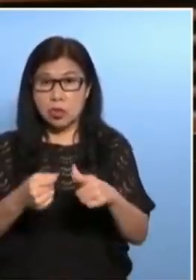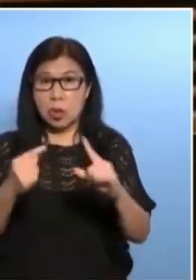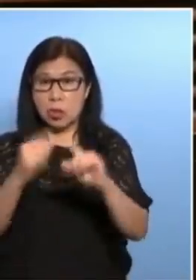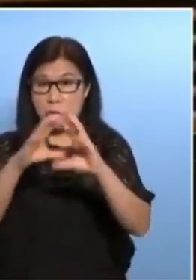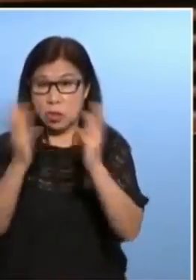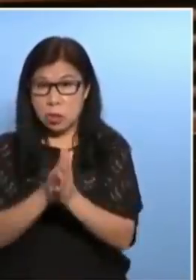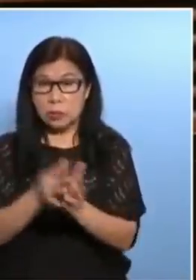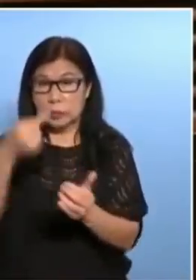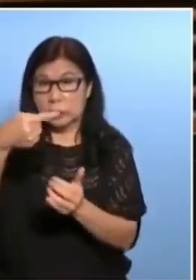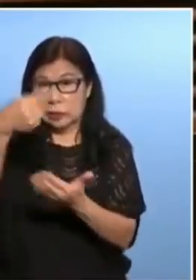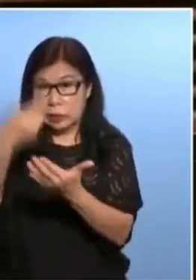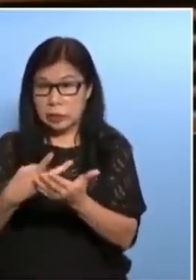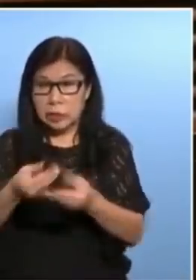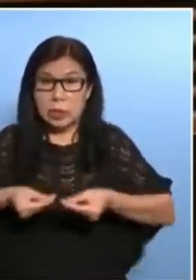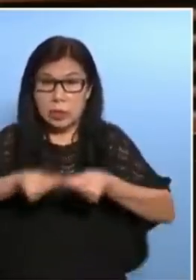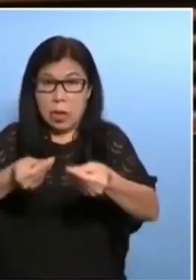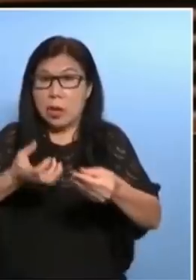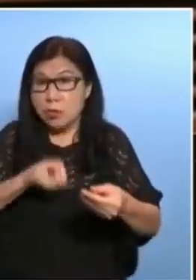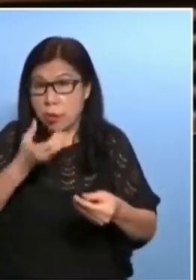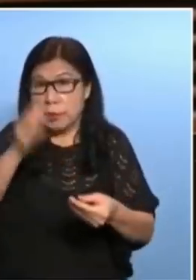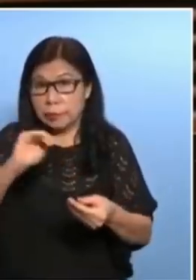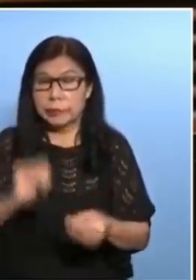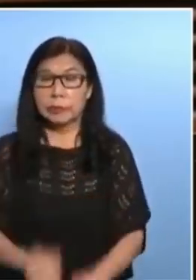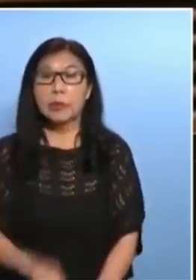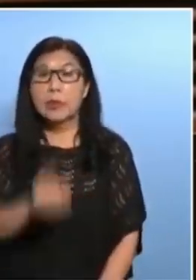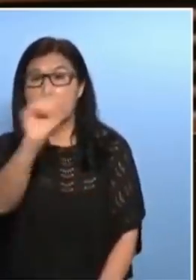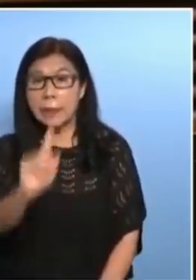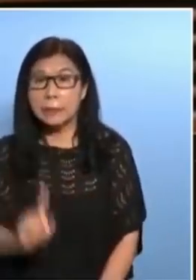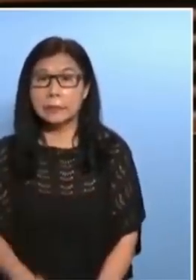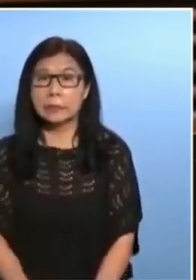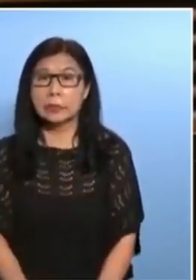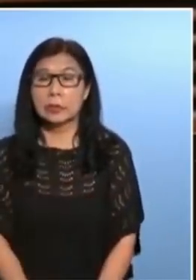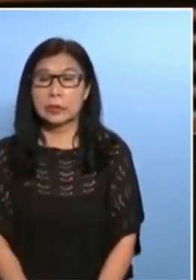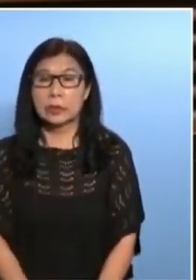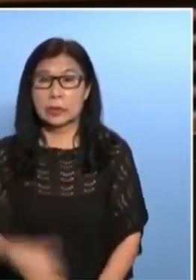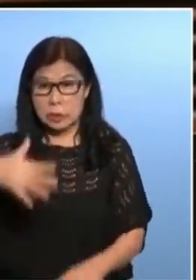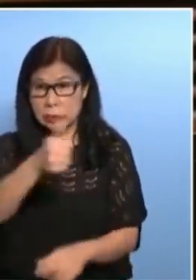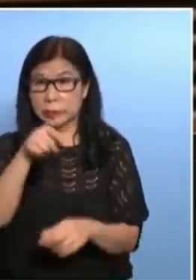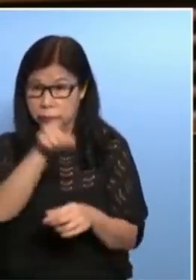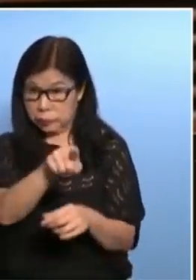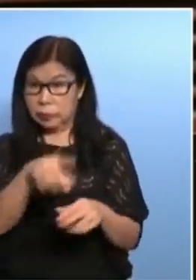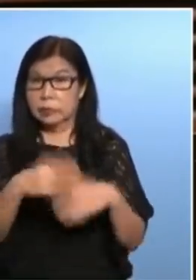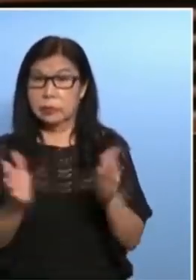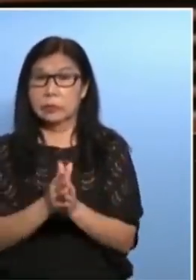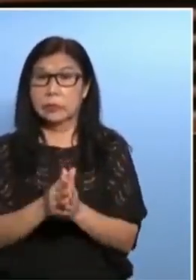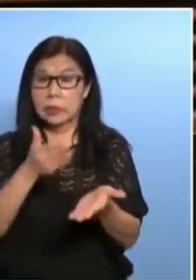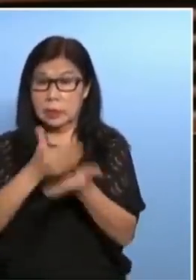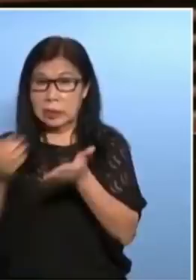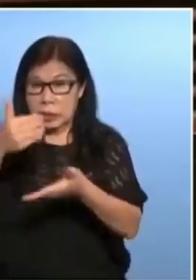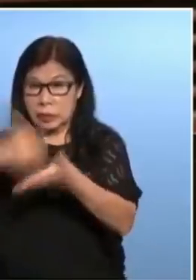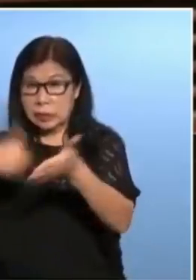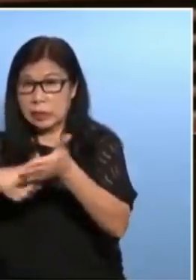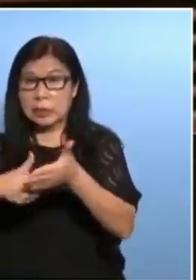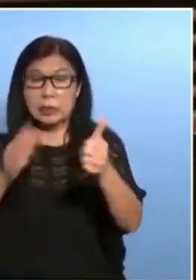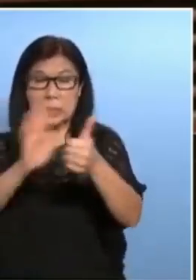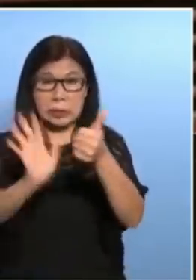條的修正案是能夠提出的，而為什麼呢？是因為主席你以刪減條文影